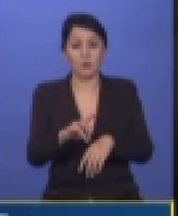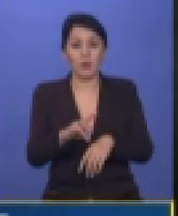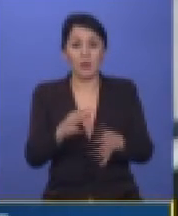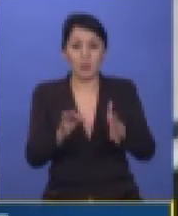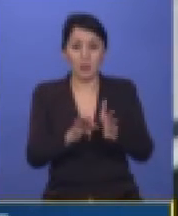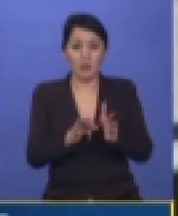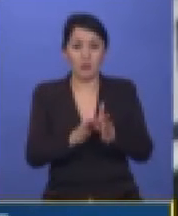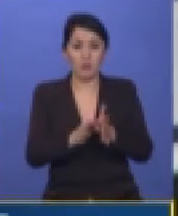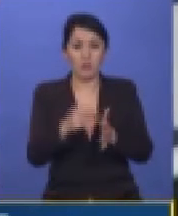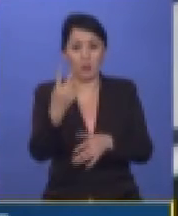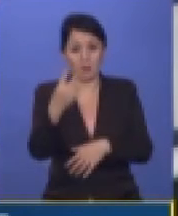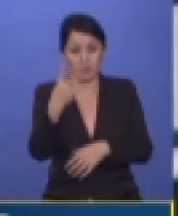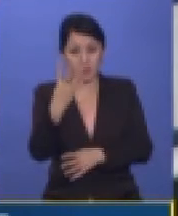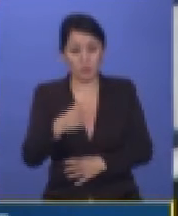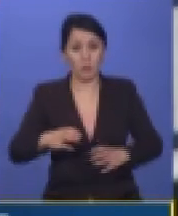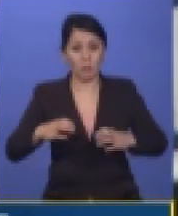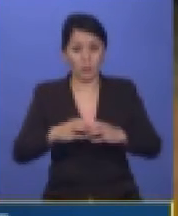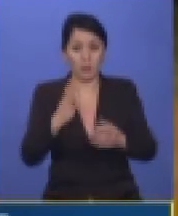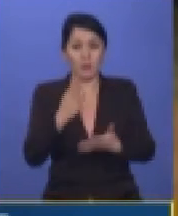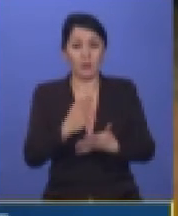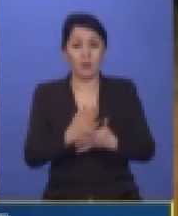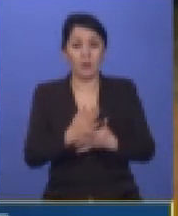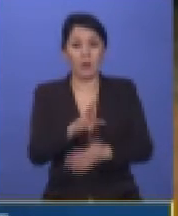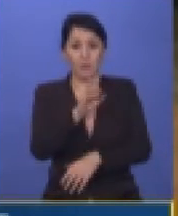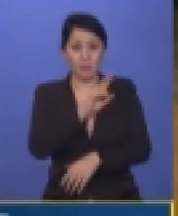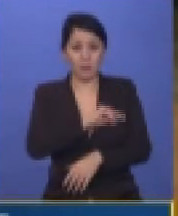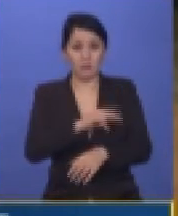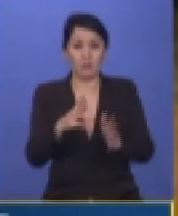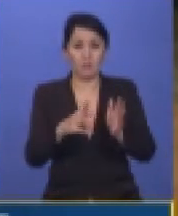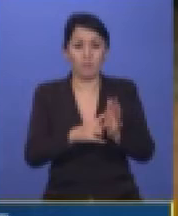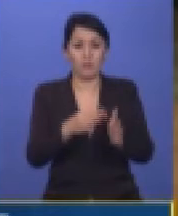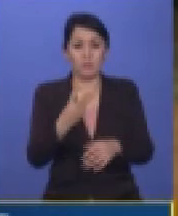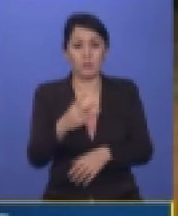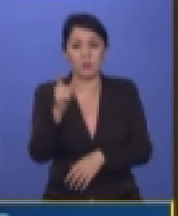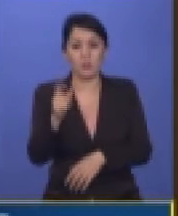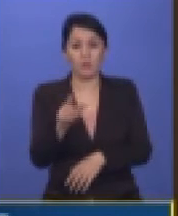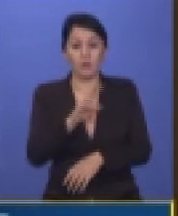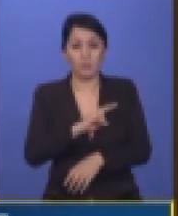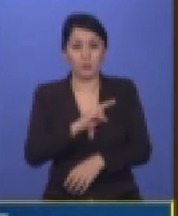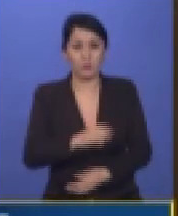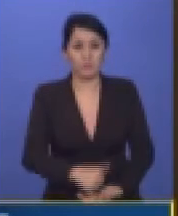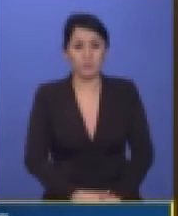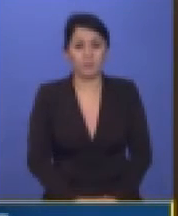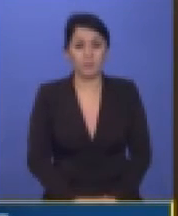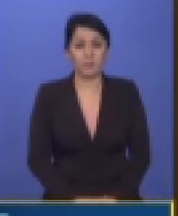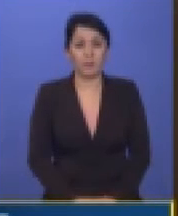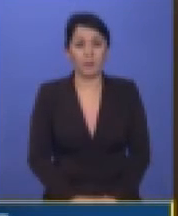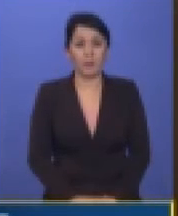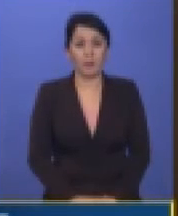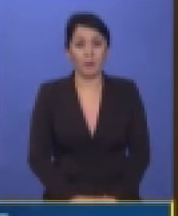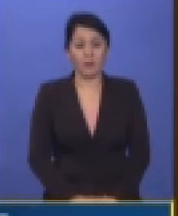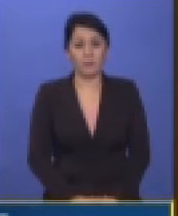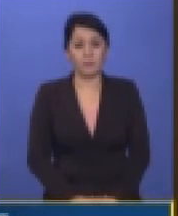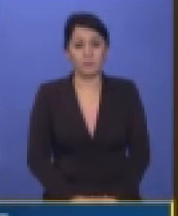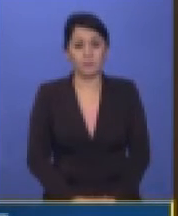этих целей созданы 24 оперативные группы, задействованы 83 сотрудника. Наталья Итова, Селю Разбаева, Рейнбек